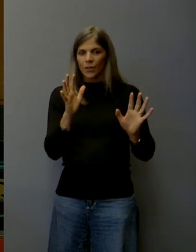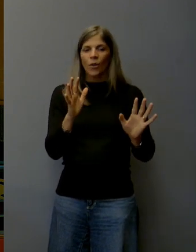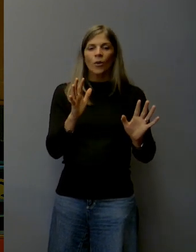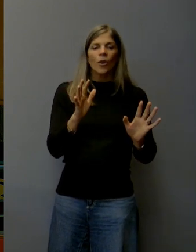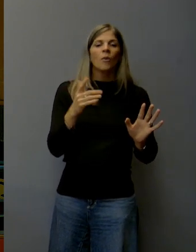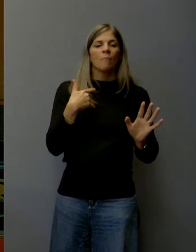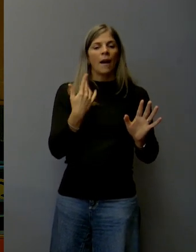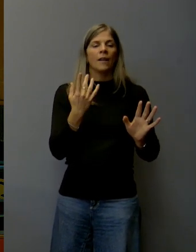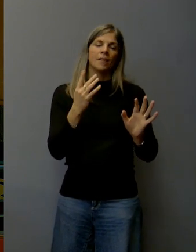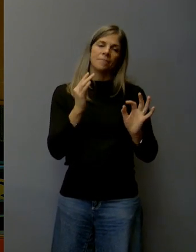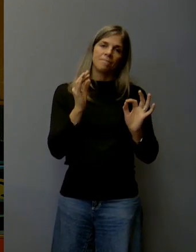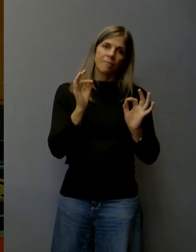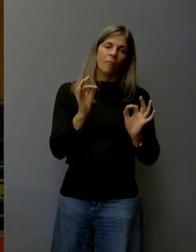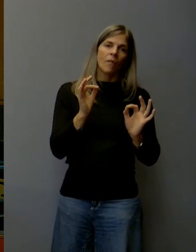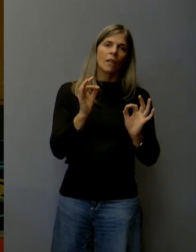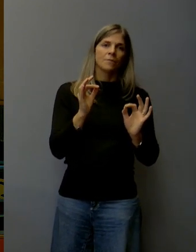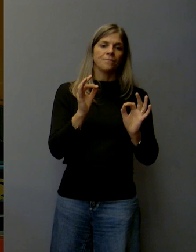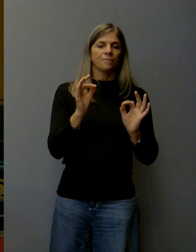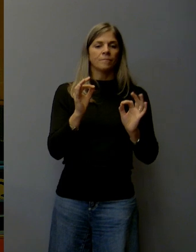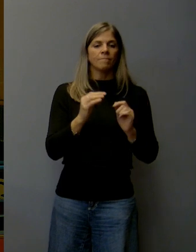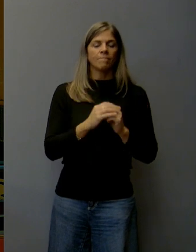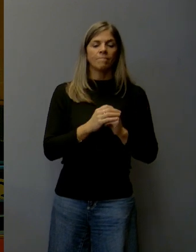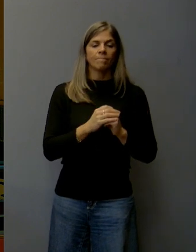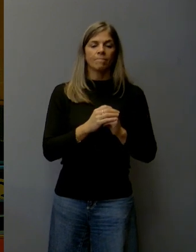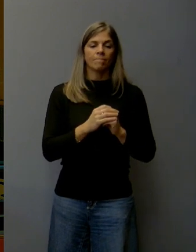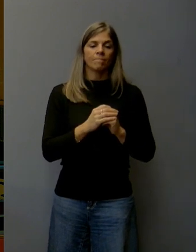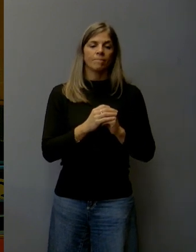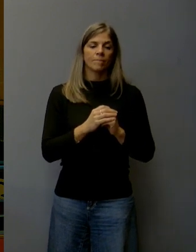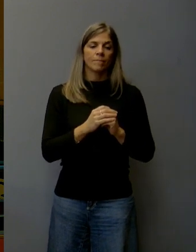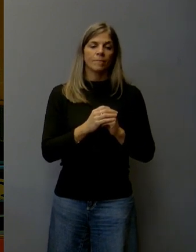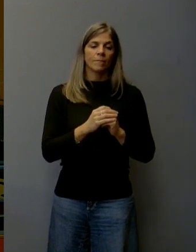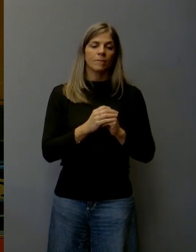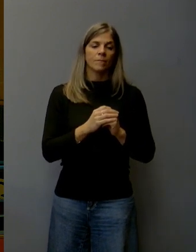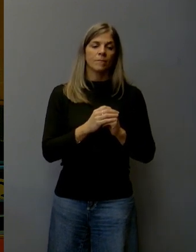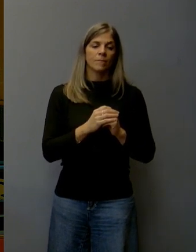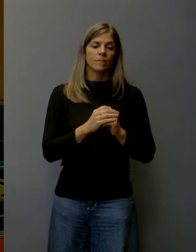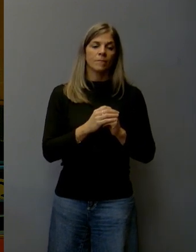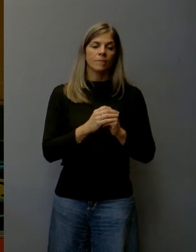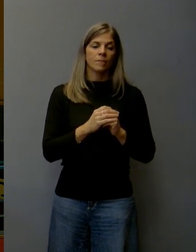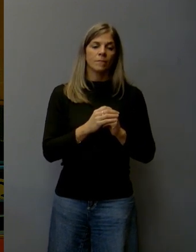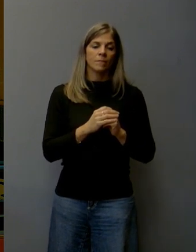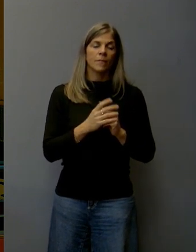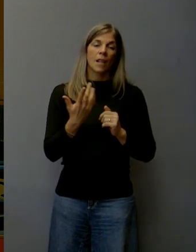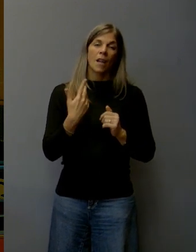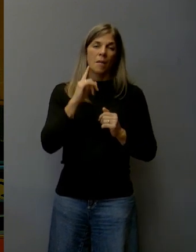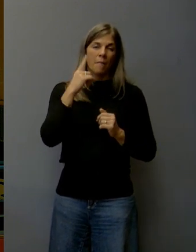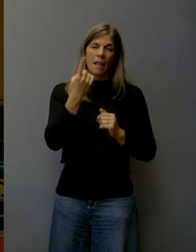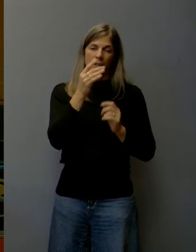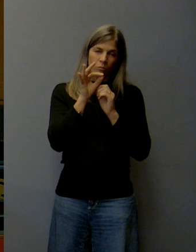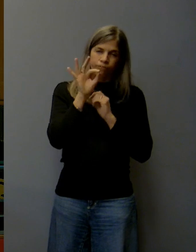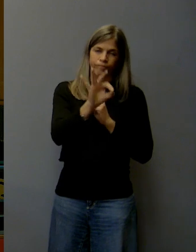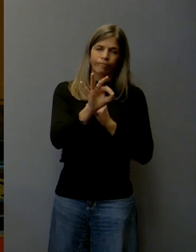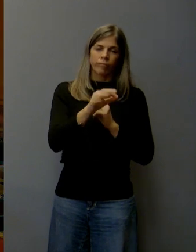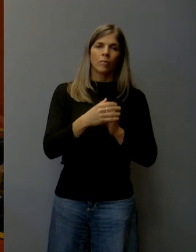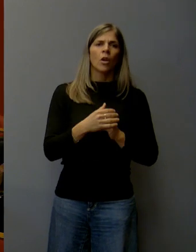facendo un richiamo per cortesia per rimanere nel perimetro e andare Diciamo al cuore del suo intervento grazie